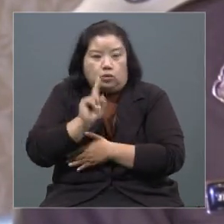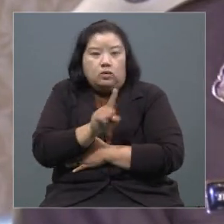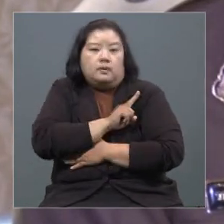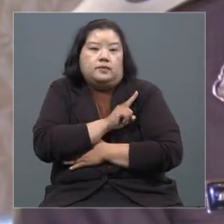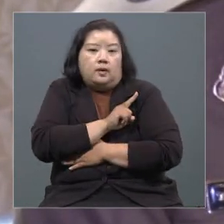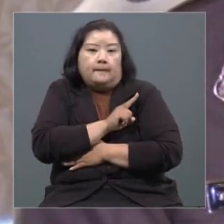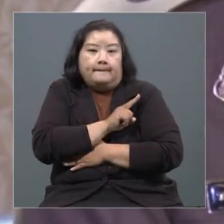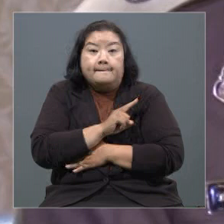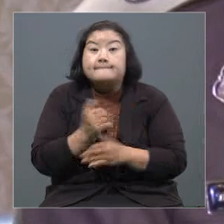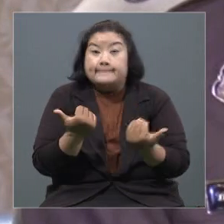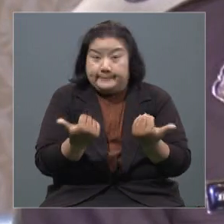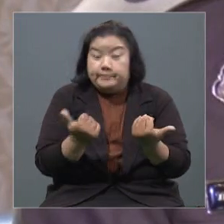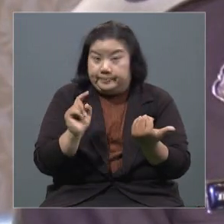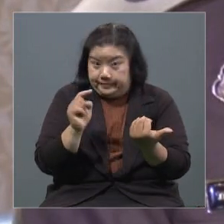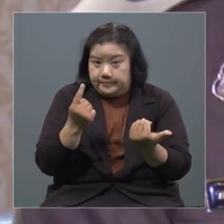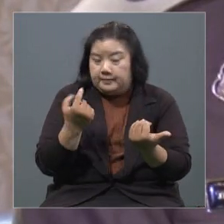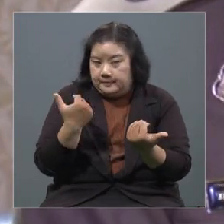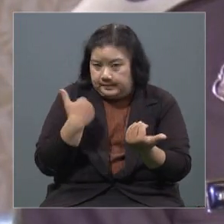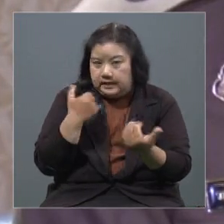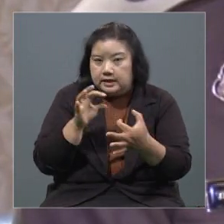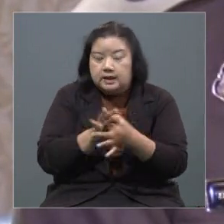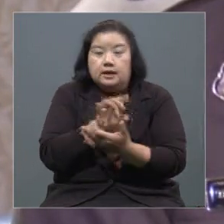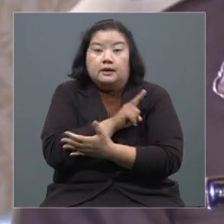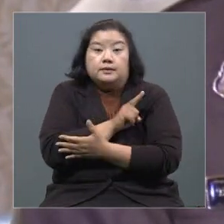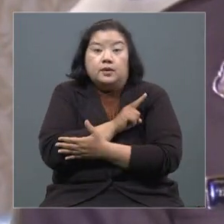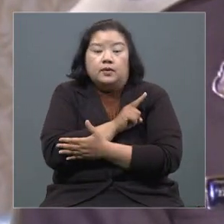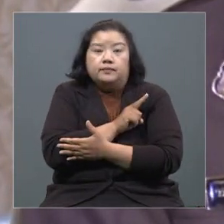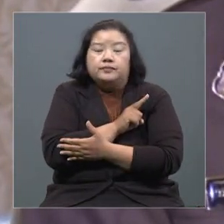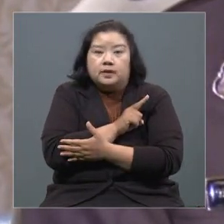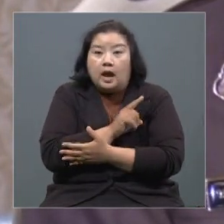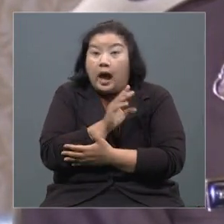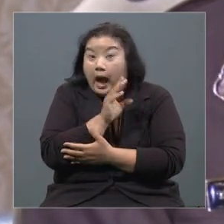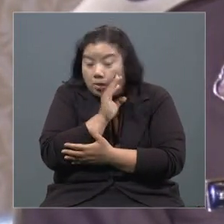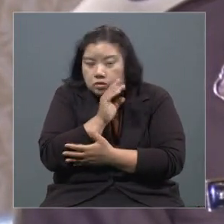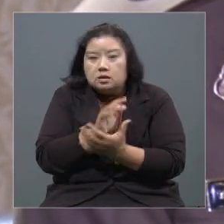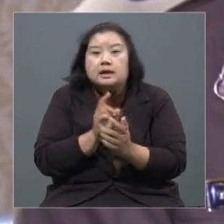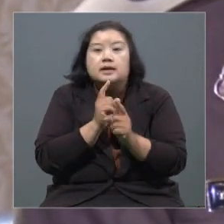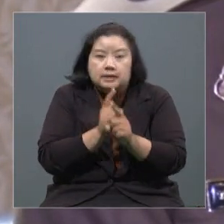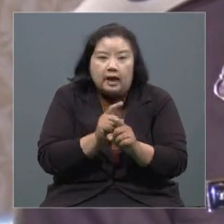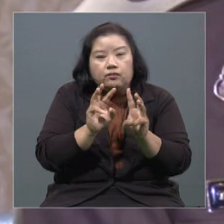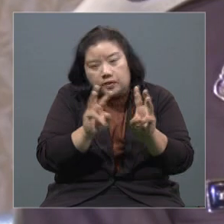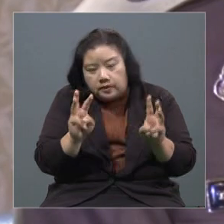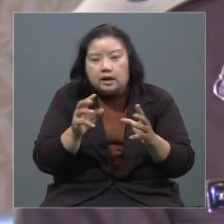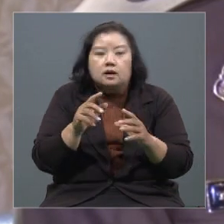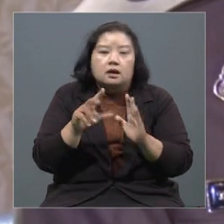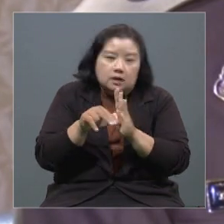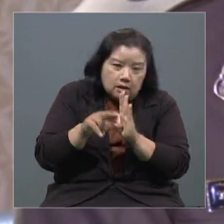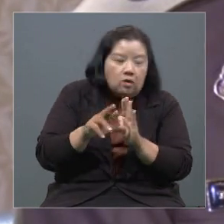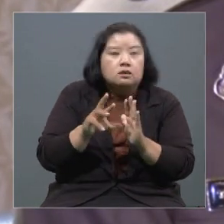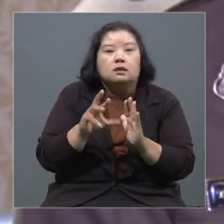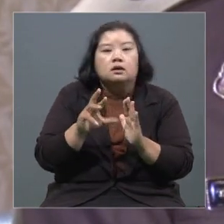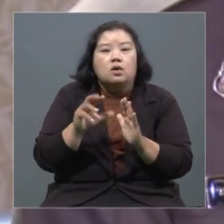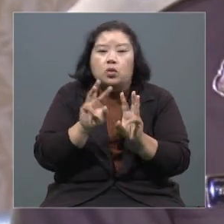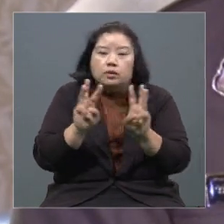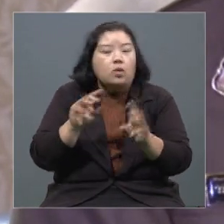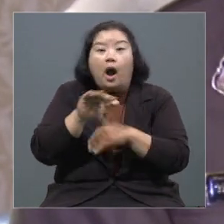เรากำลังจะมีมาตรการในการเพิ่มความรับผิดชอบนะครับกรณีที่แพลตฟอร์มเหล่านั้นเนี่ยอ่าได้เป็น